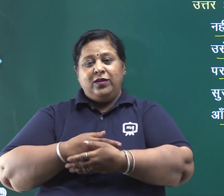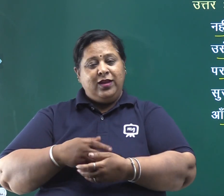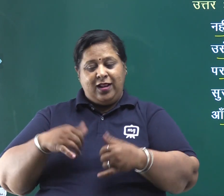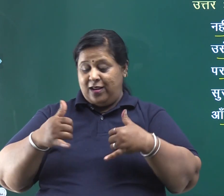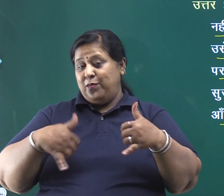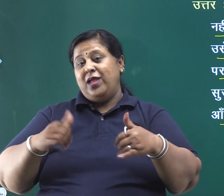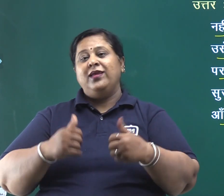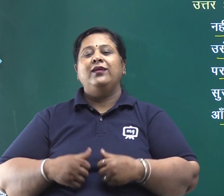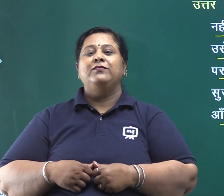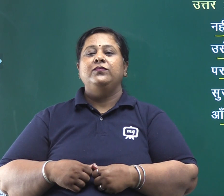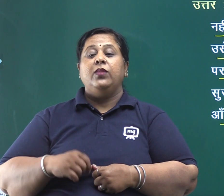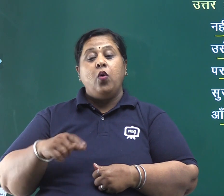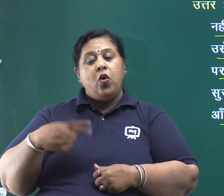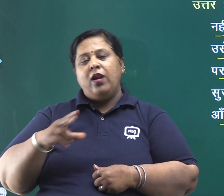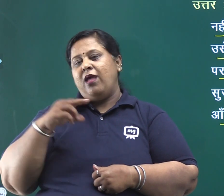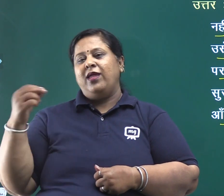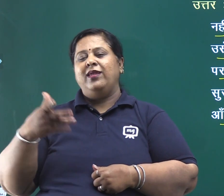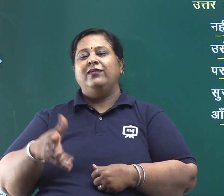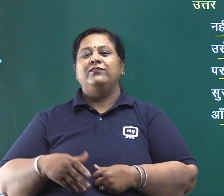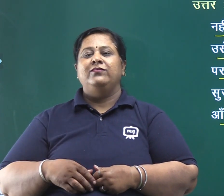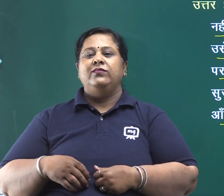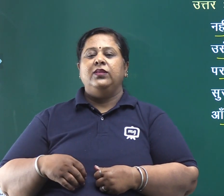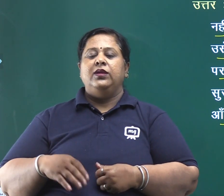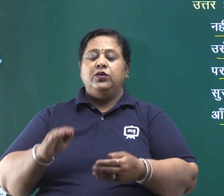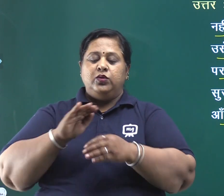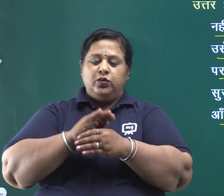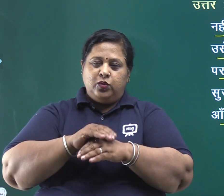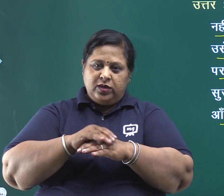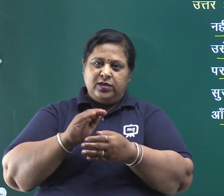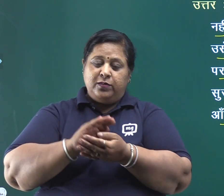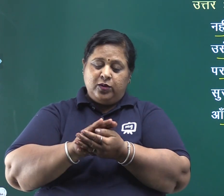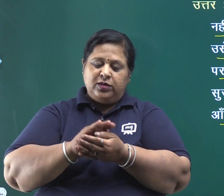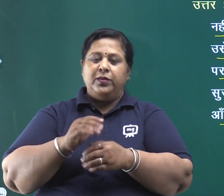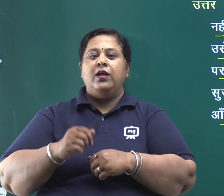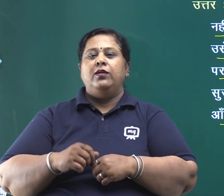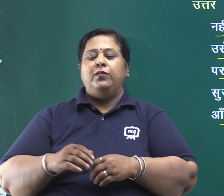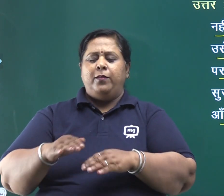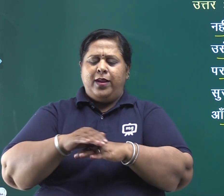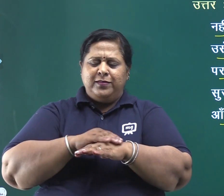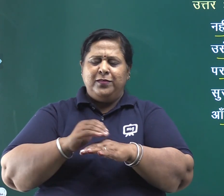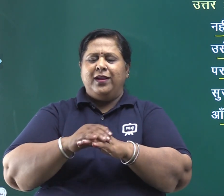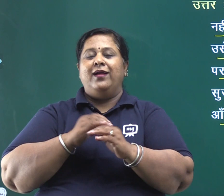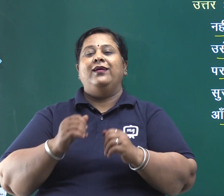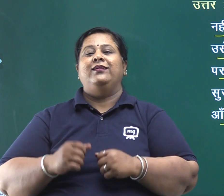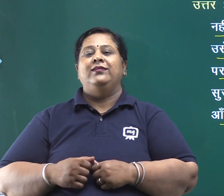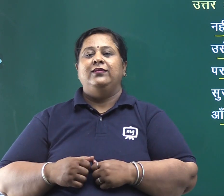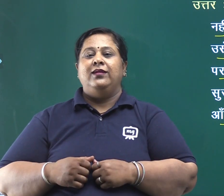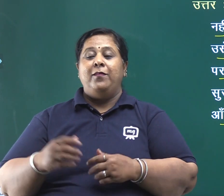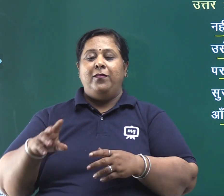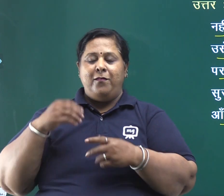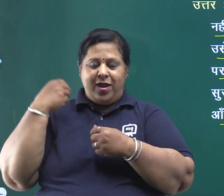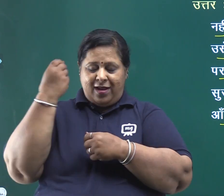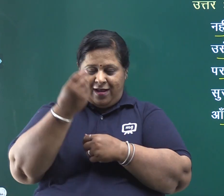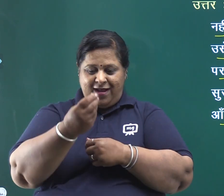खेल पाएगी और ना ही सुरक्षा से भरा और प्रेम से भरा हुआ माँ